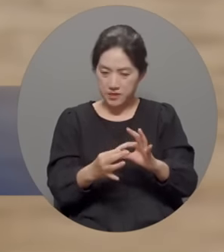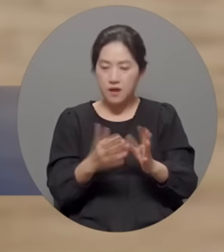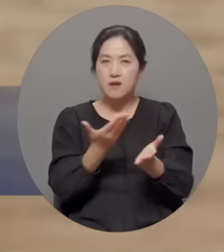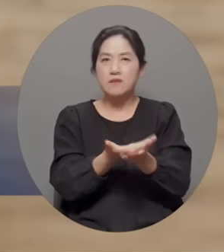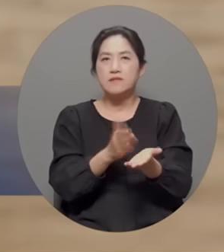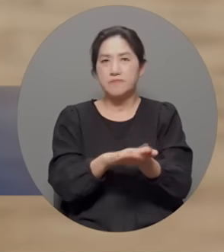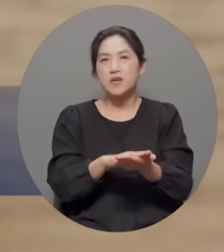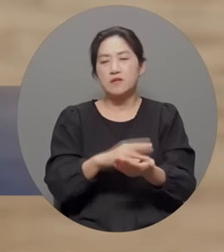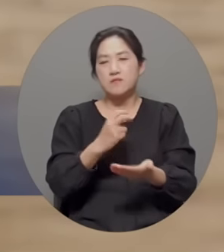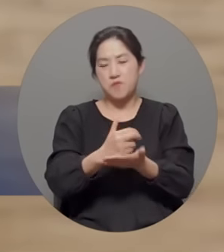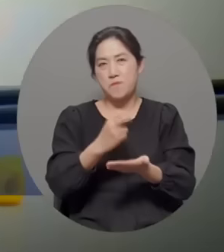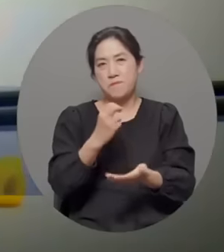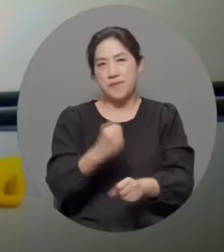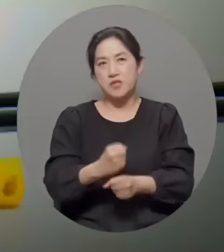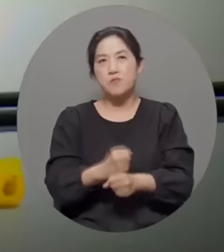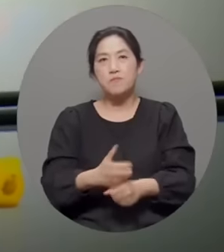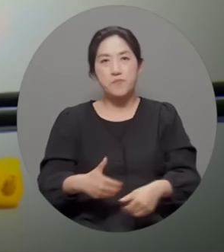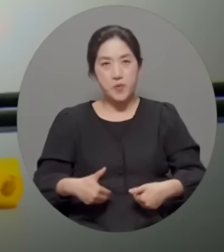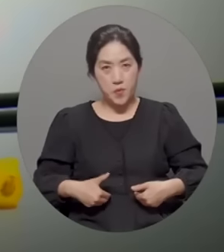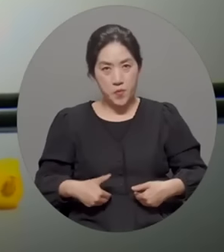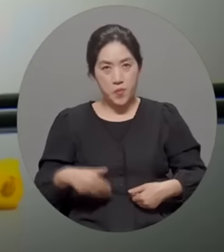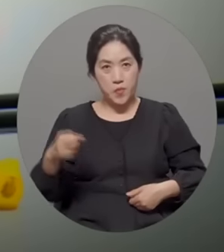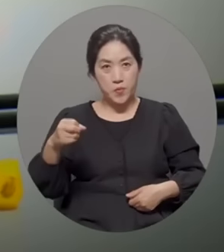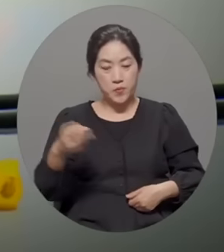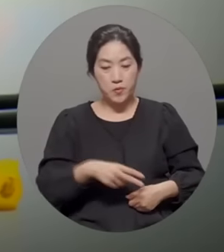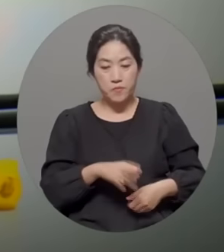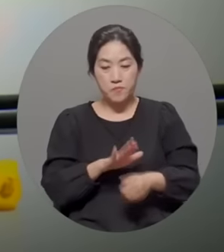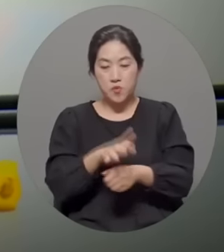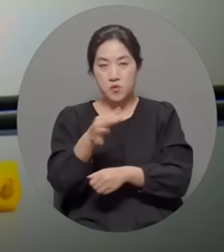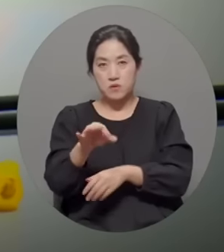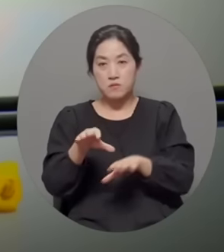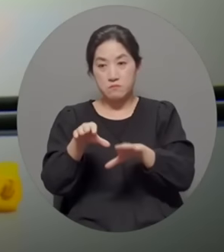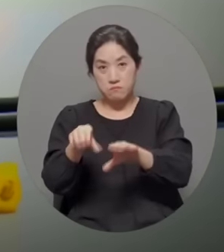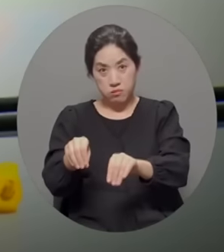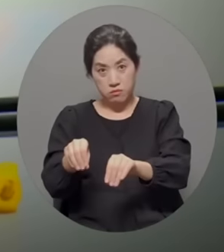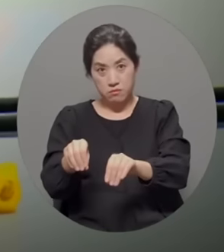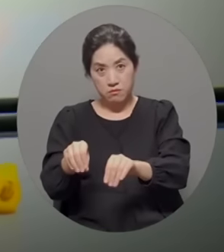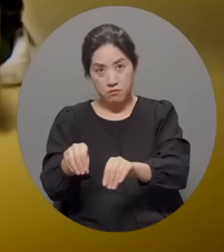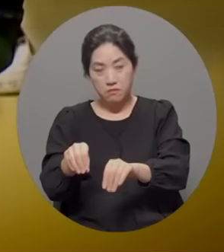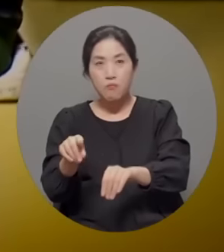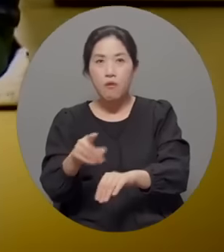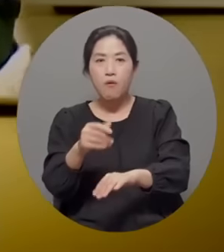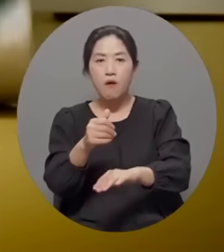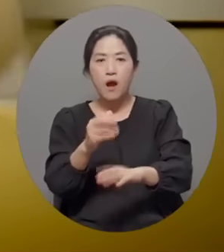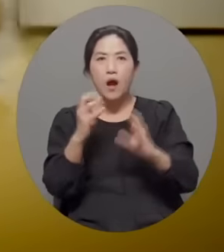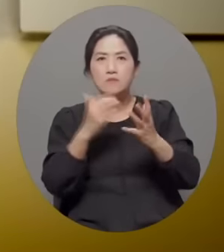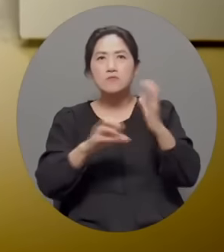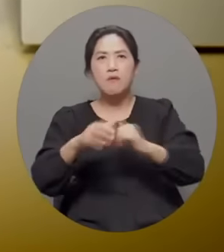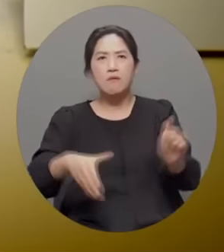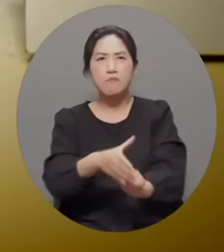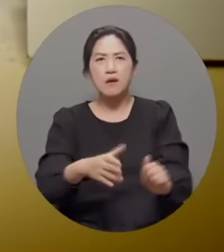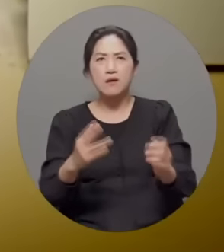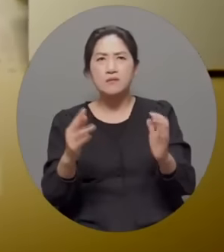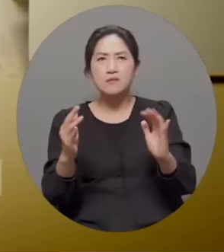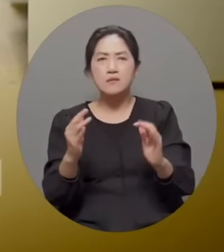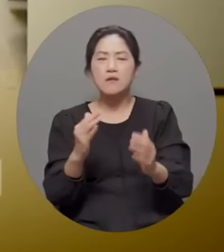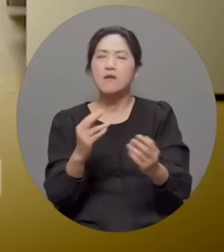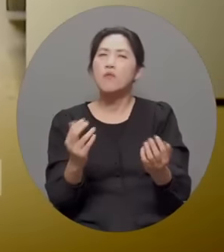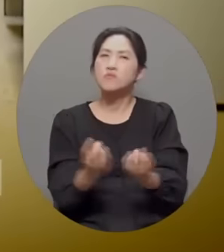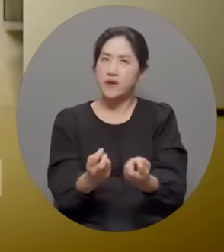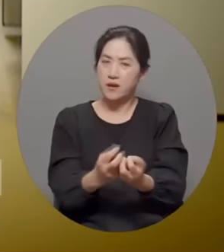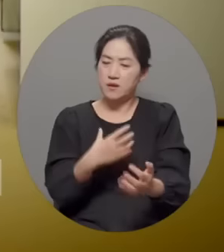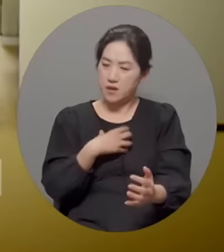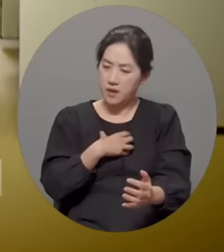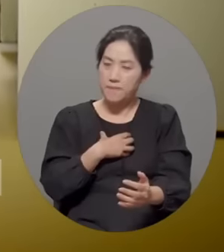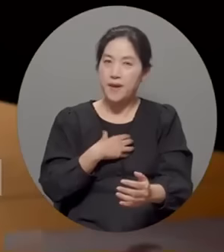법규를 해야 되죠. 또한 보조금 지급을 중단했을 때 아동이 추가 학대를 당하지 않도록 피해 아동에 대한